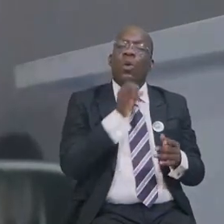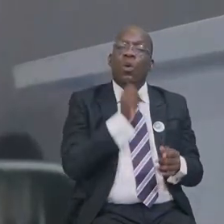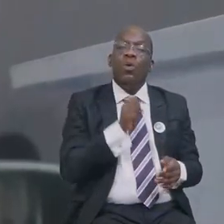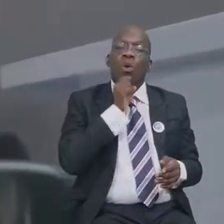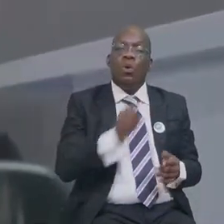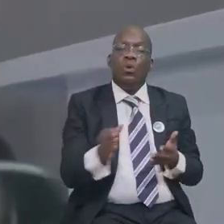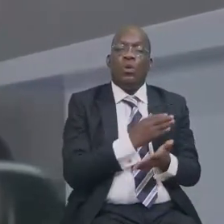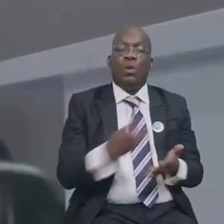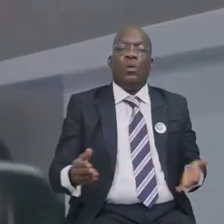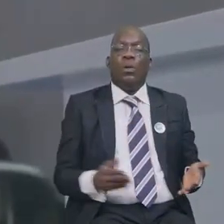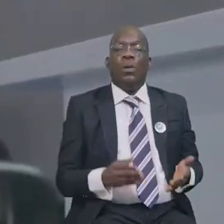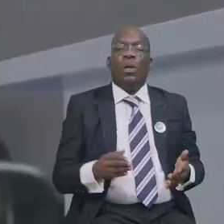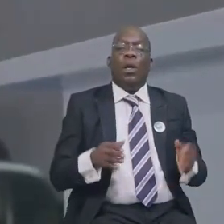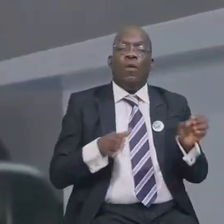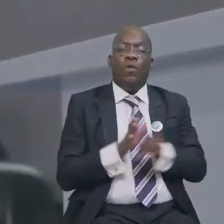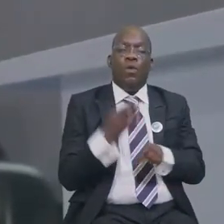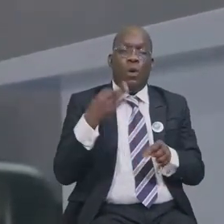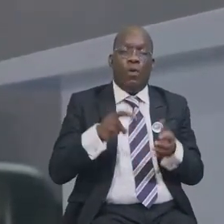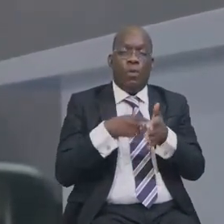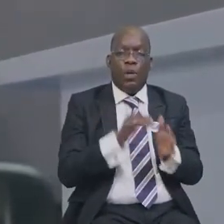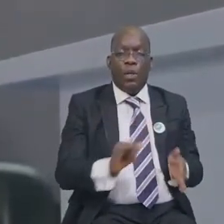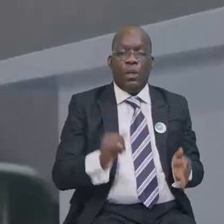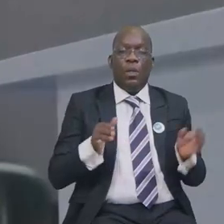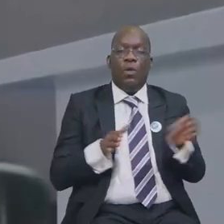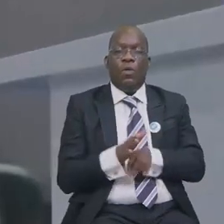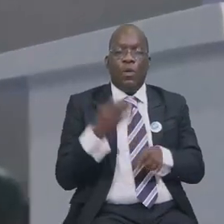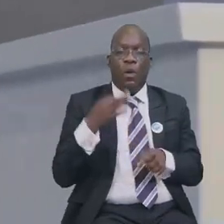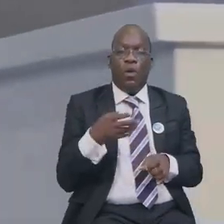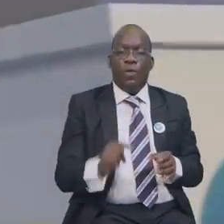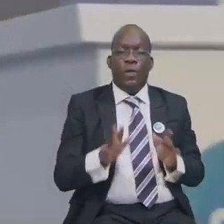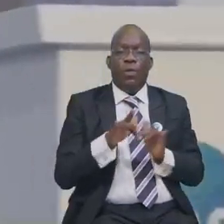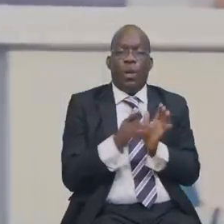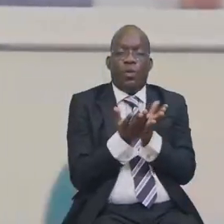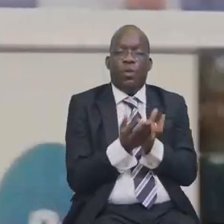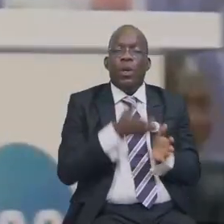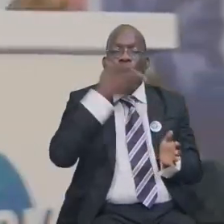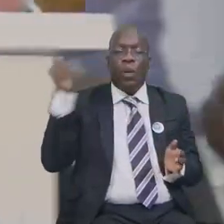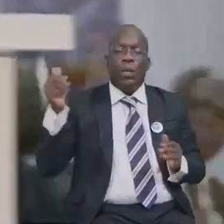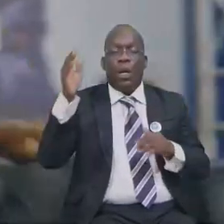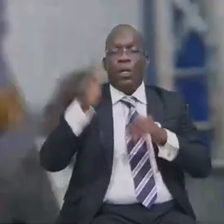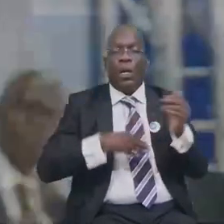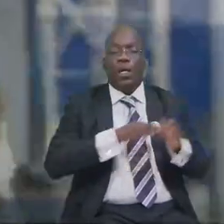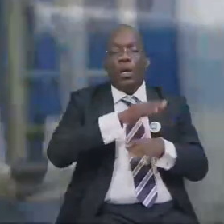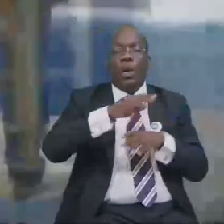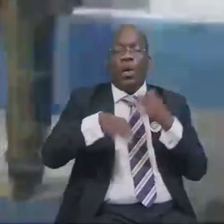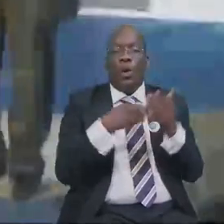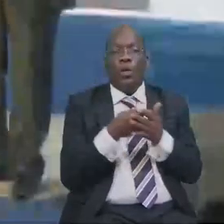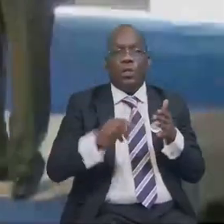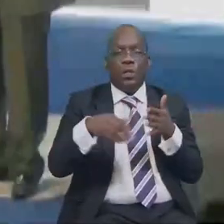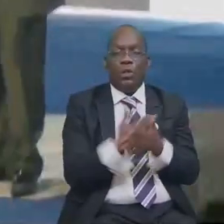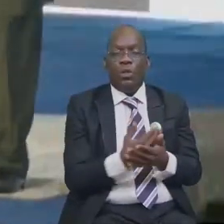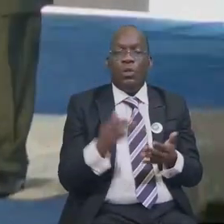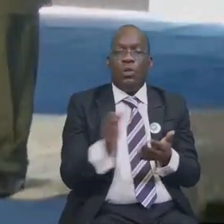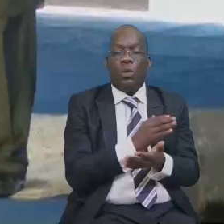ces anciens hymnes, pleins de sens et pleins de la Bible, meilleurs que les nouveaux chants